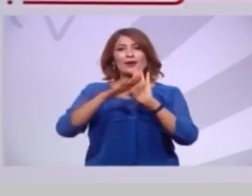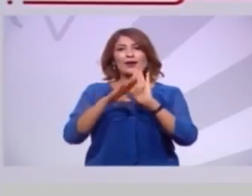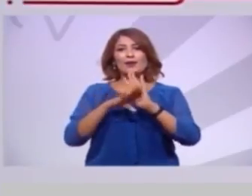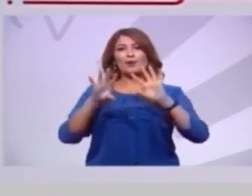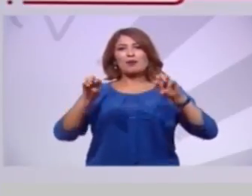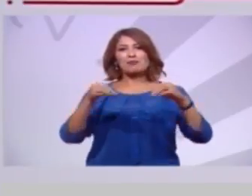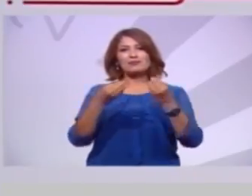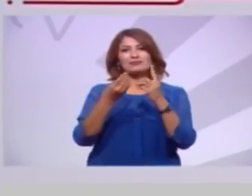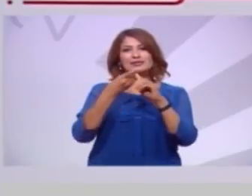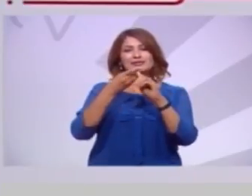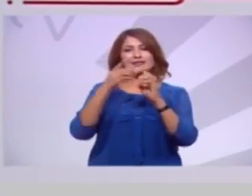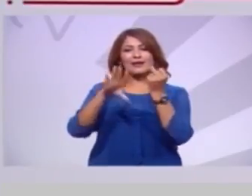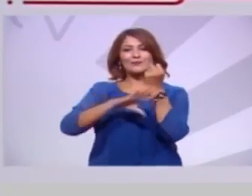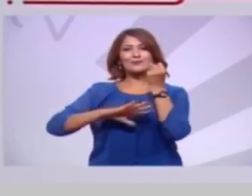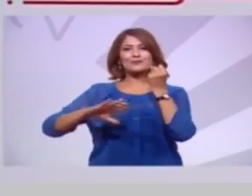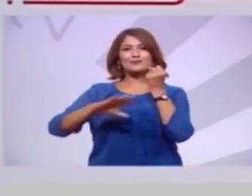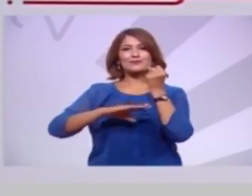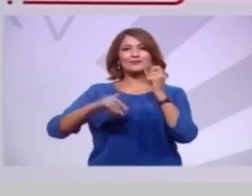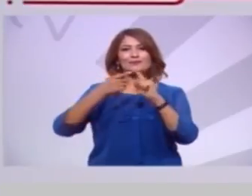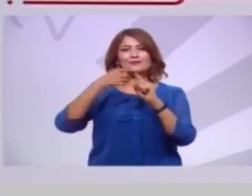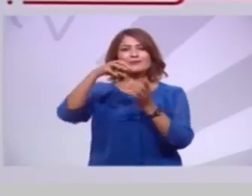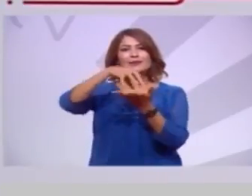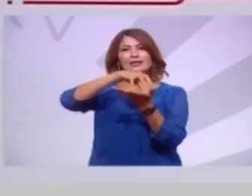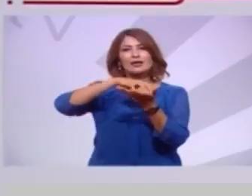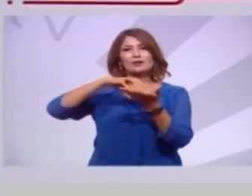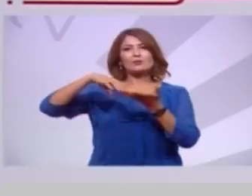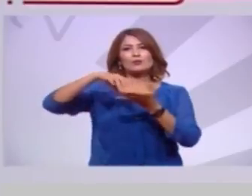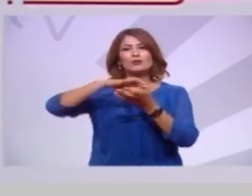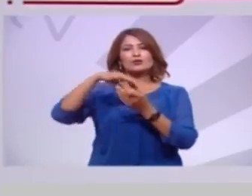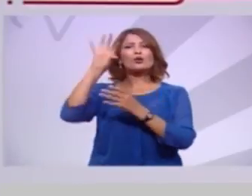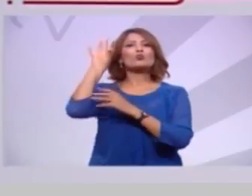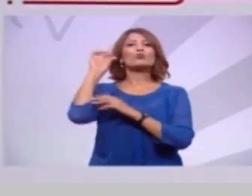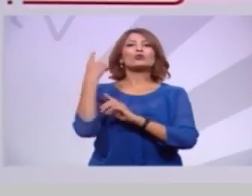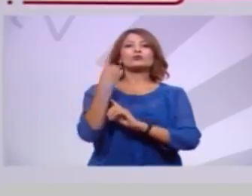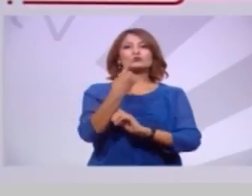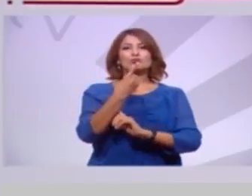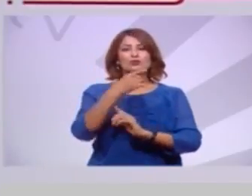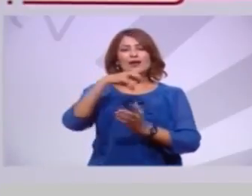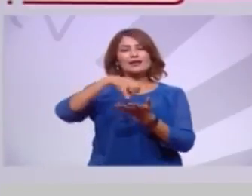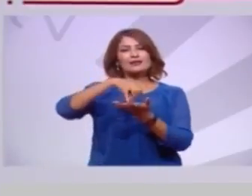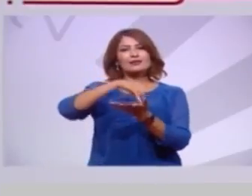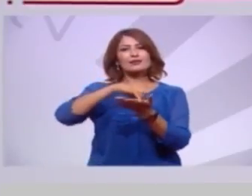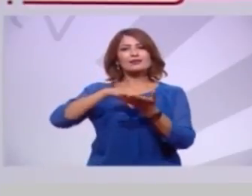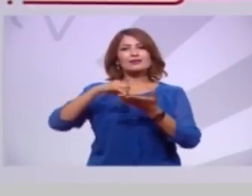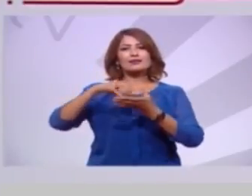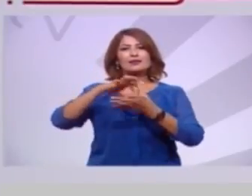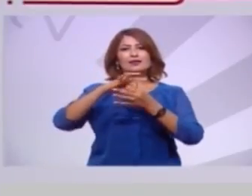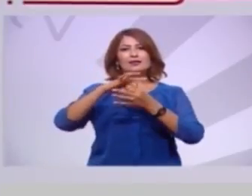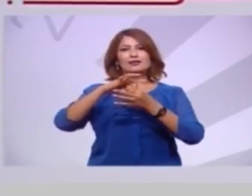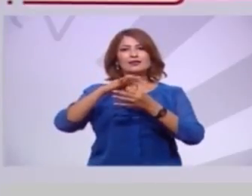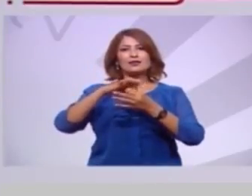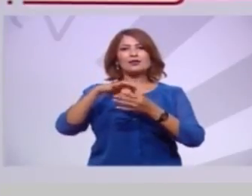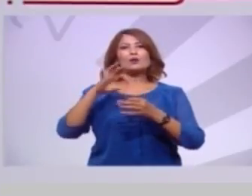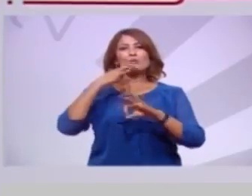الوضع البيئي في تونس واحد بير السبع اللي بيحبوا يشوفوا مشاكل الشباب